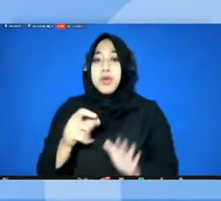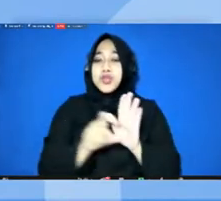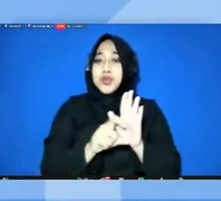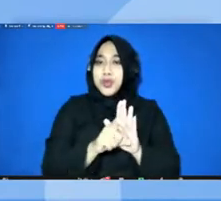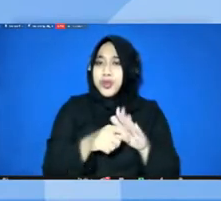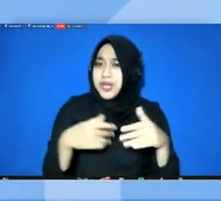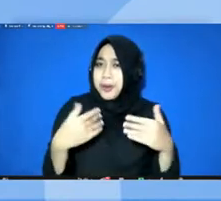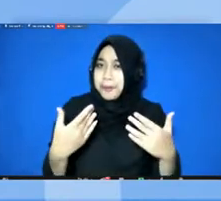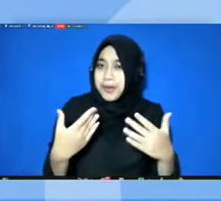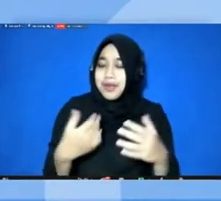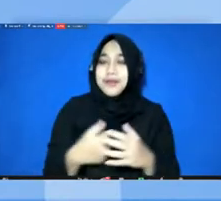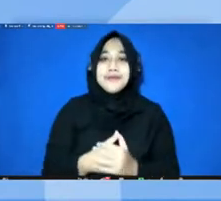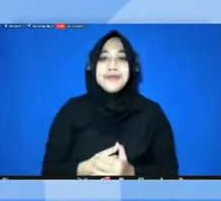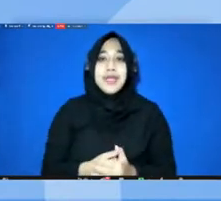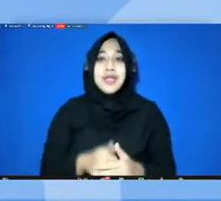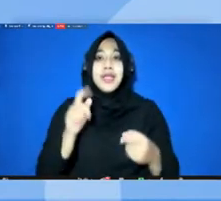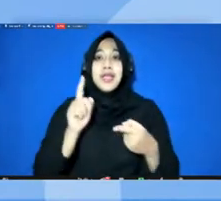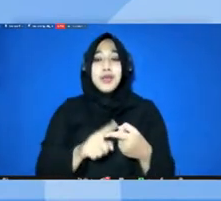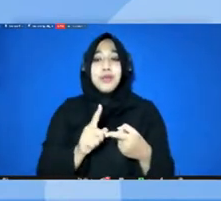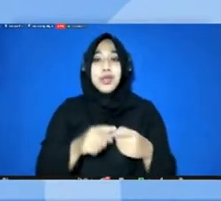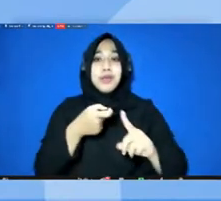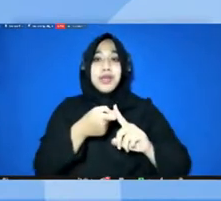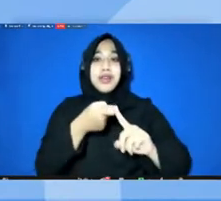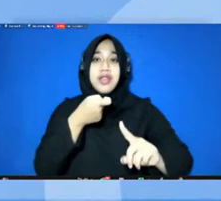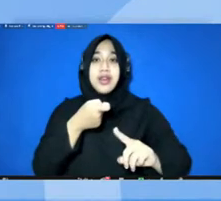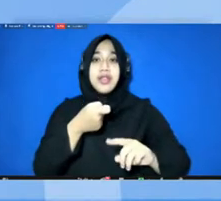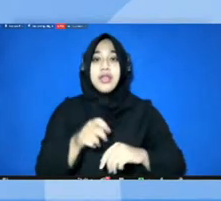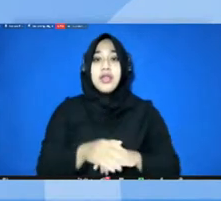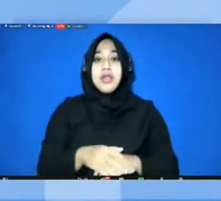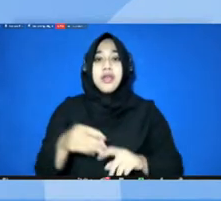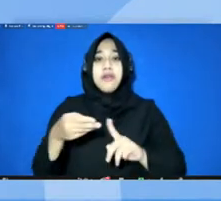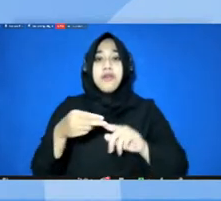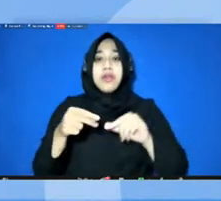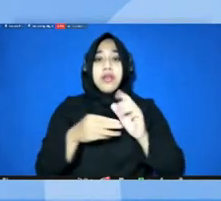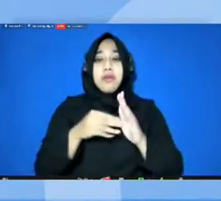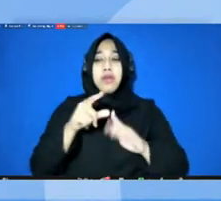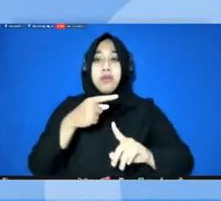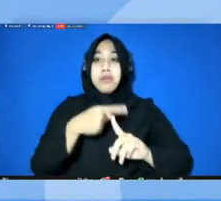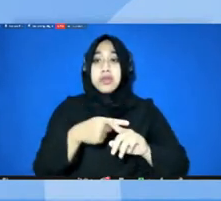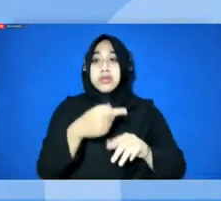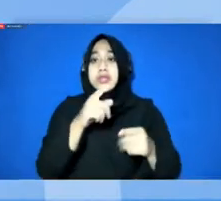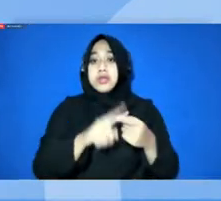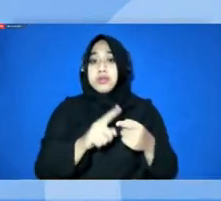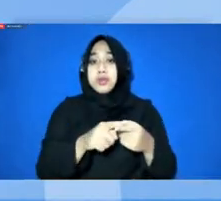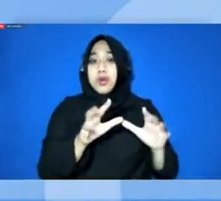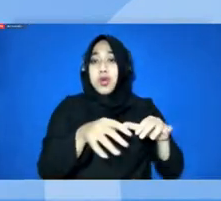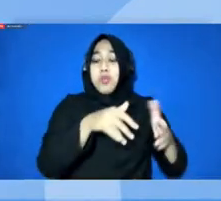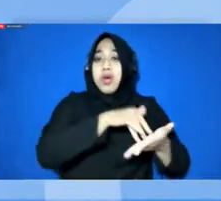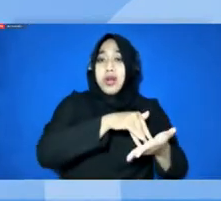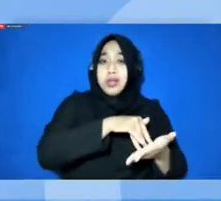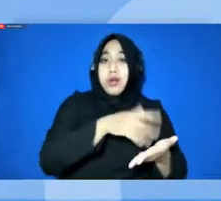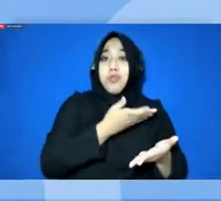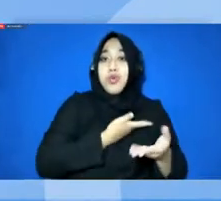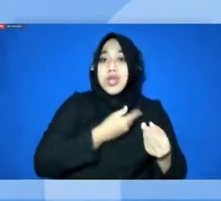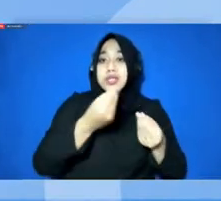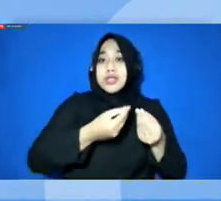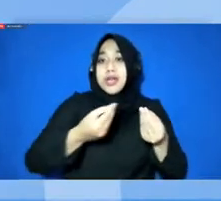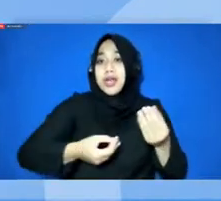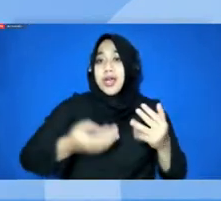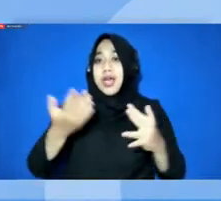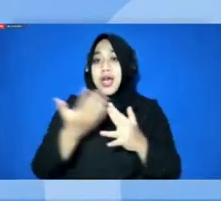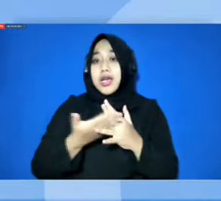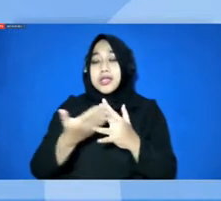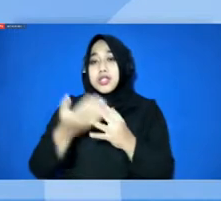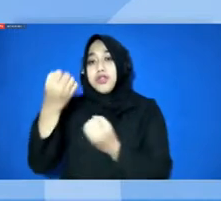misalkan karena teman-teman dari Female Plus, kader-kader yang dari kelompok rentan, mereka punya jejaring akses informasi terhadap